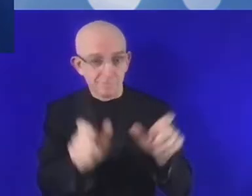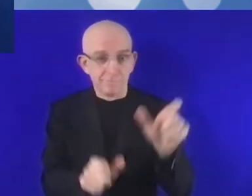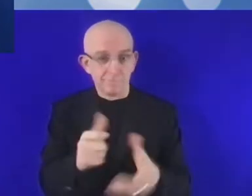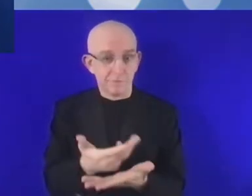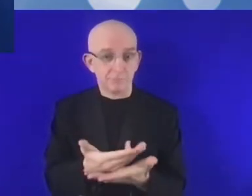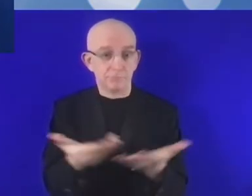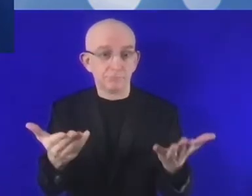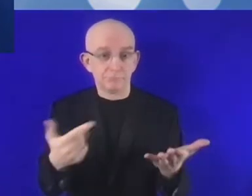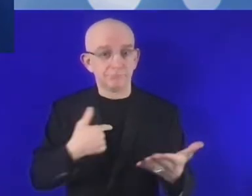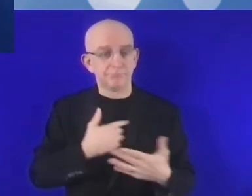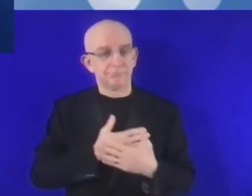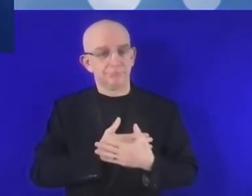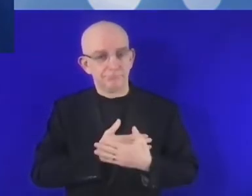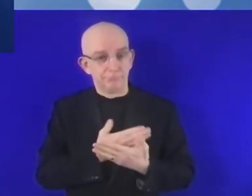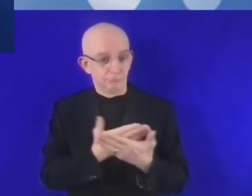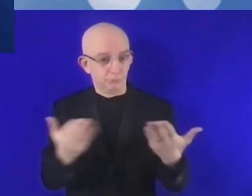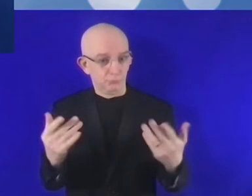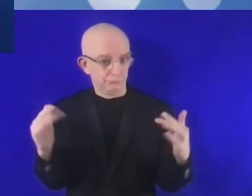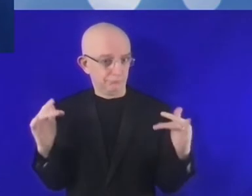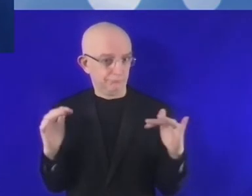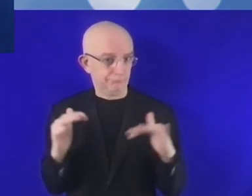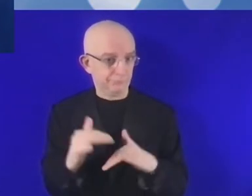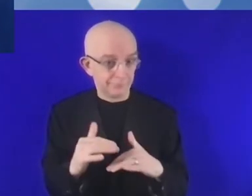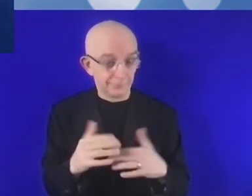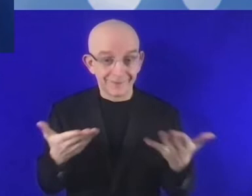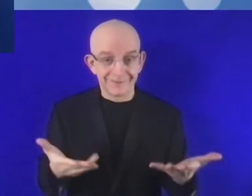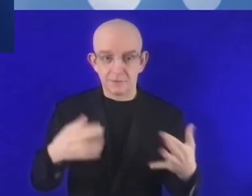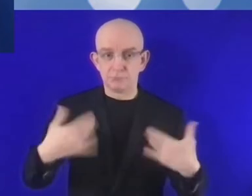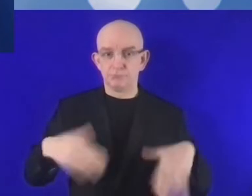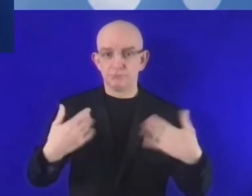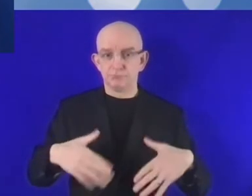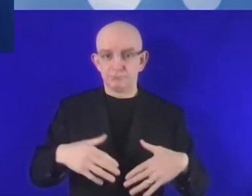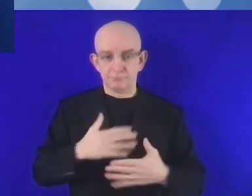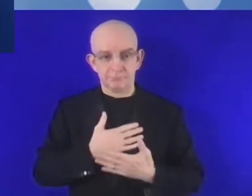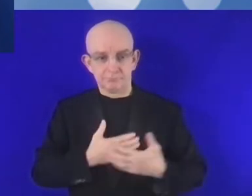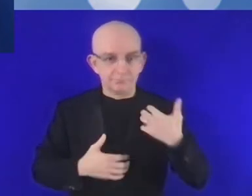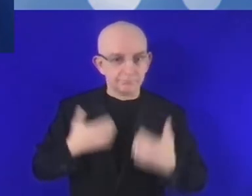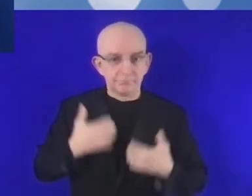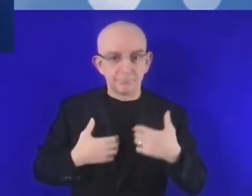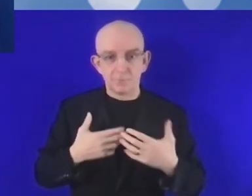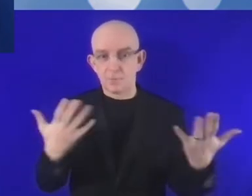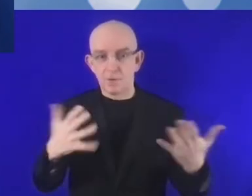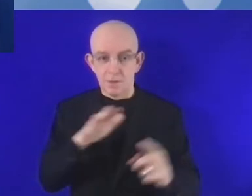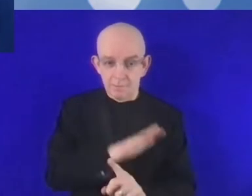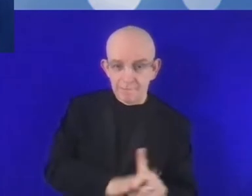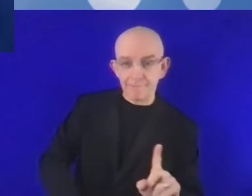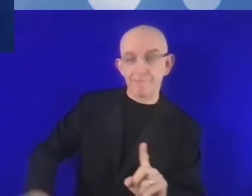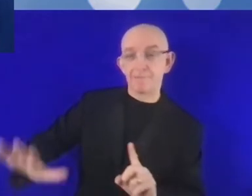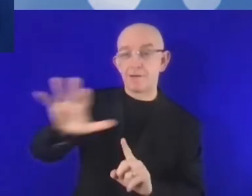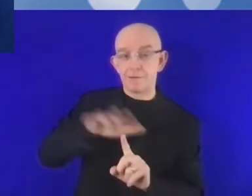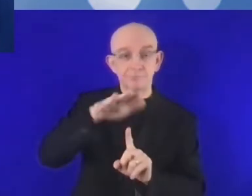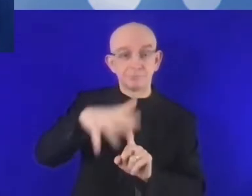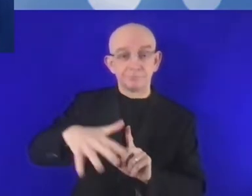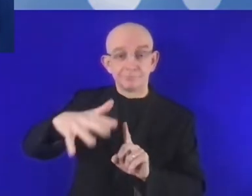فيها الكثير من الشعوب الطحومة والعاملة والمبدعة